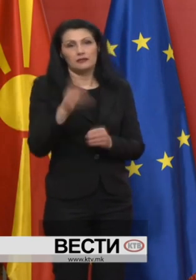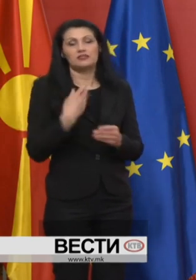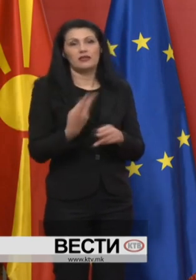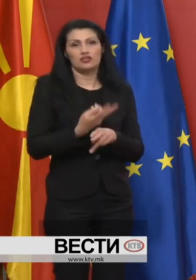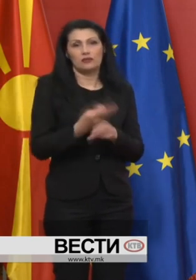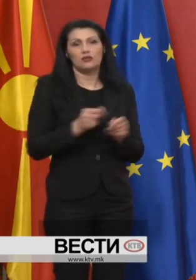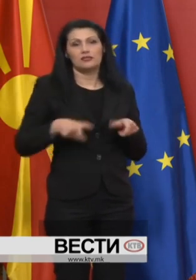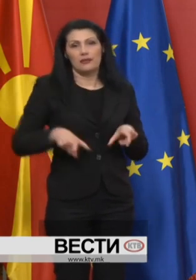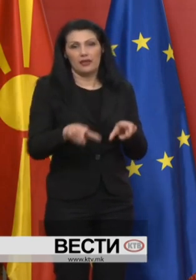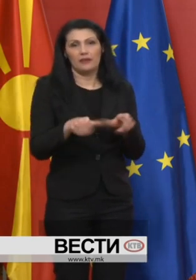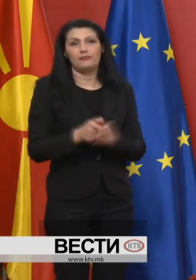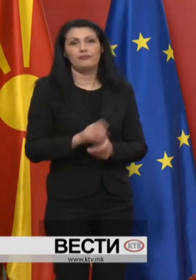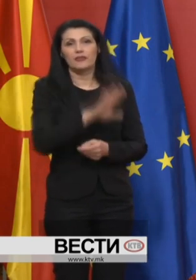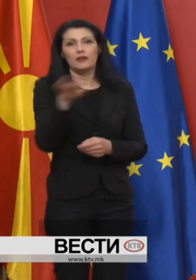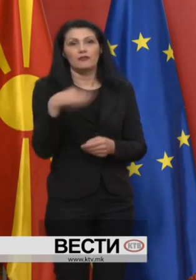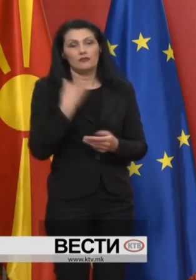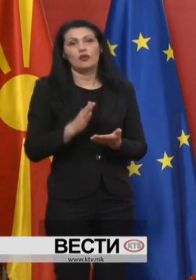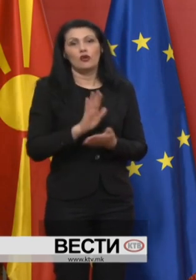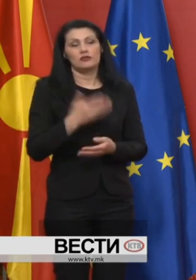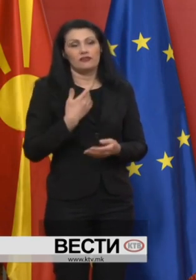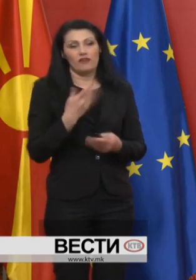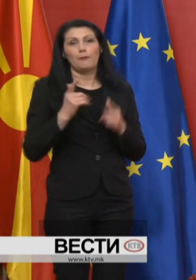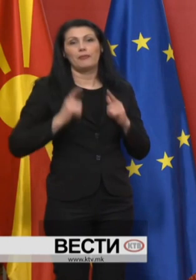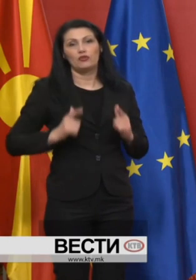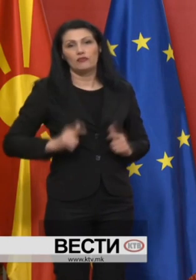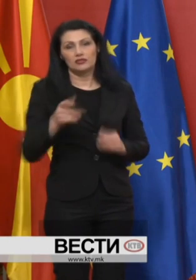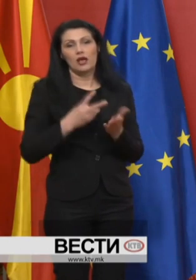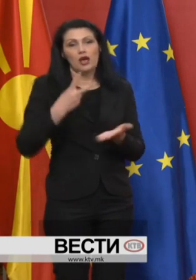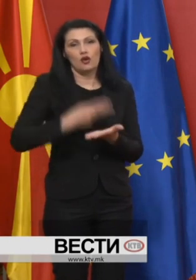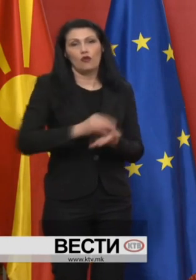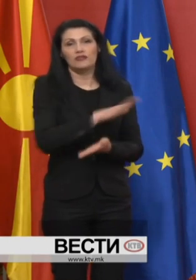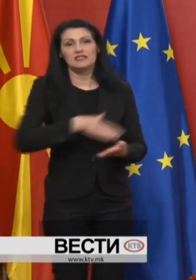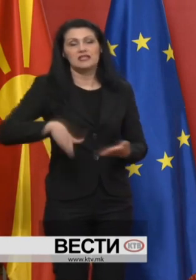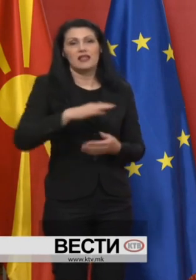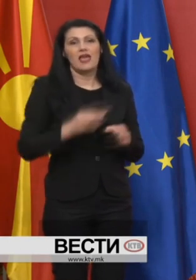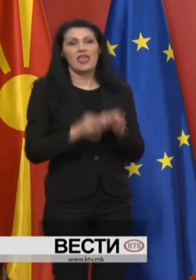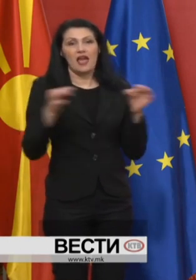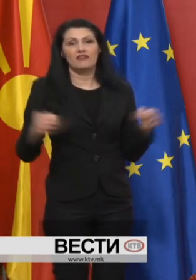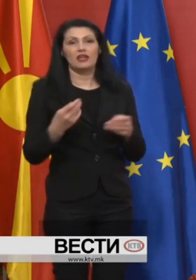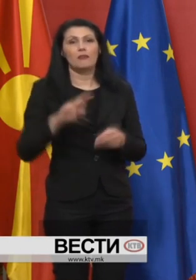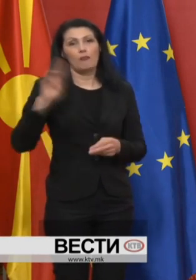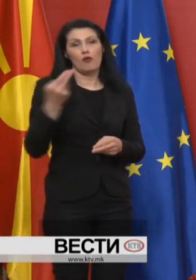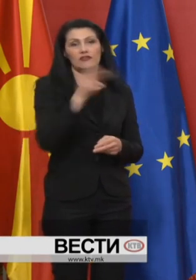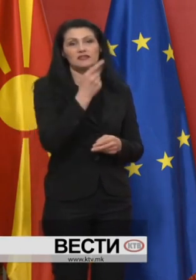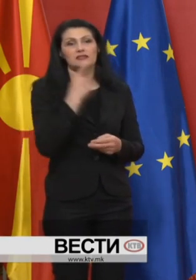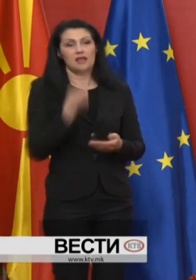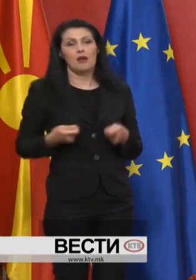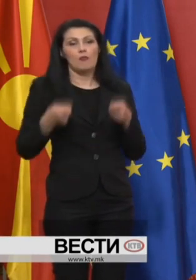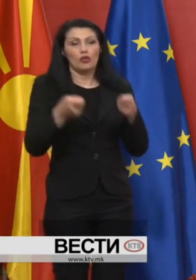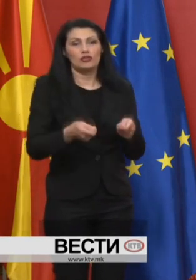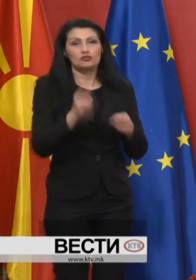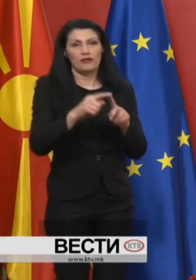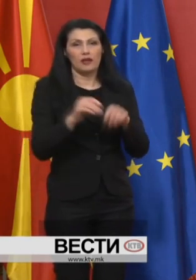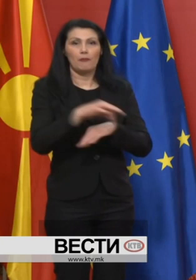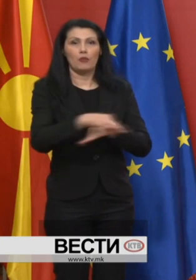земјиште. Ги ставаме во мирување и роковите за сите јавни повици за поднесување проекти и